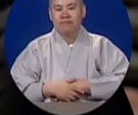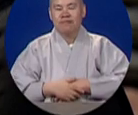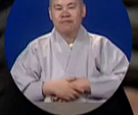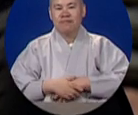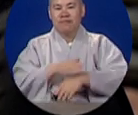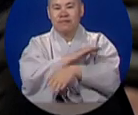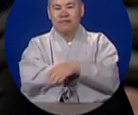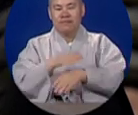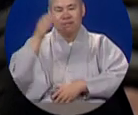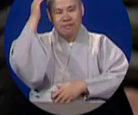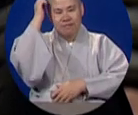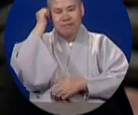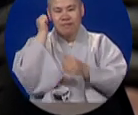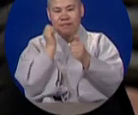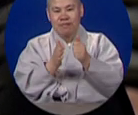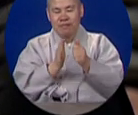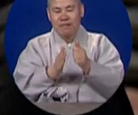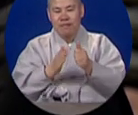잘 기억하셔야 돼요